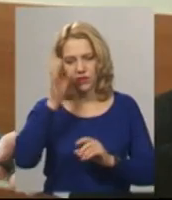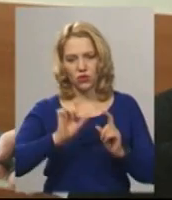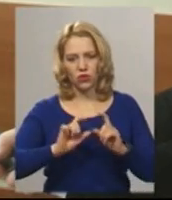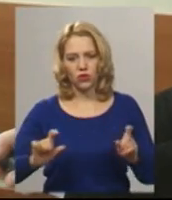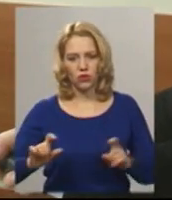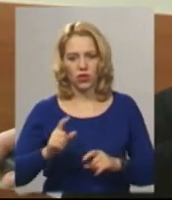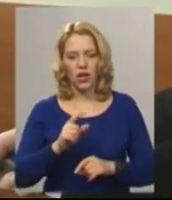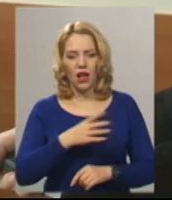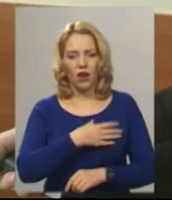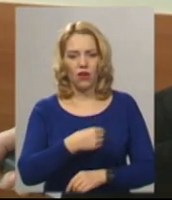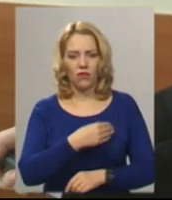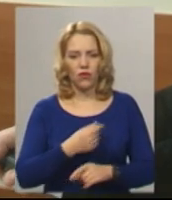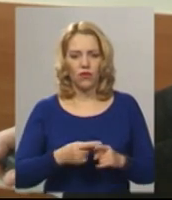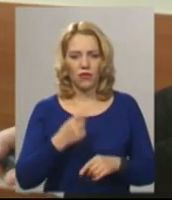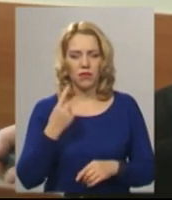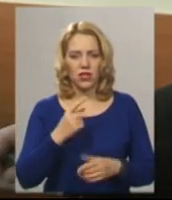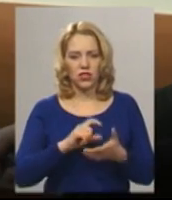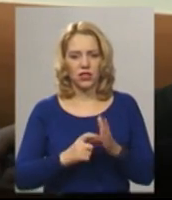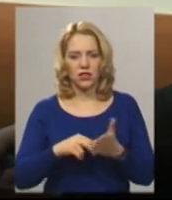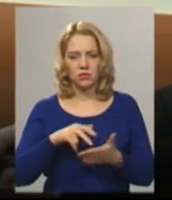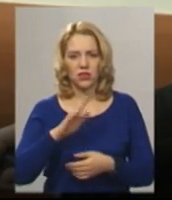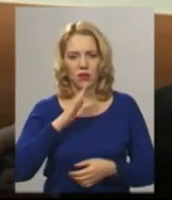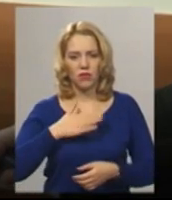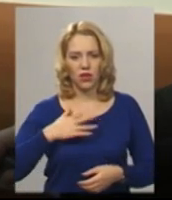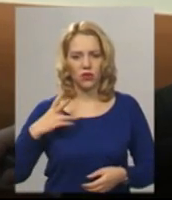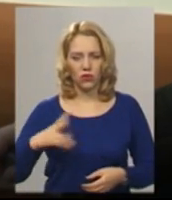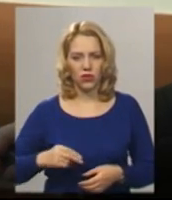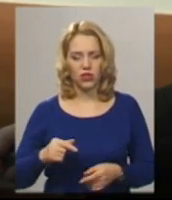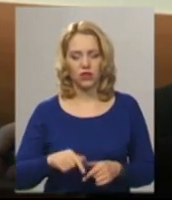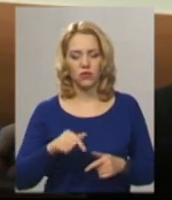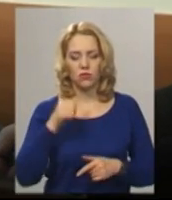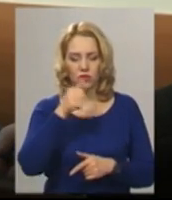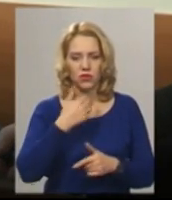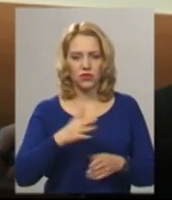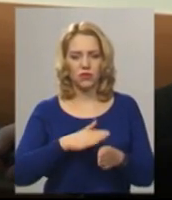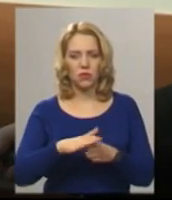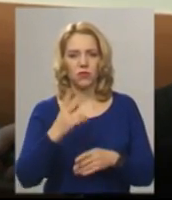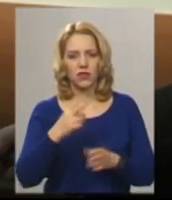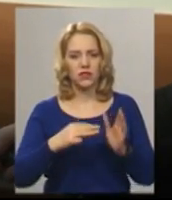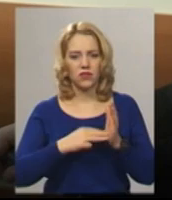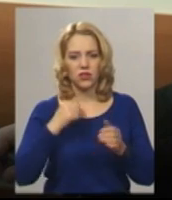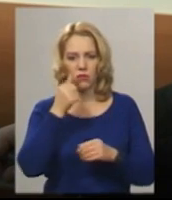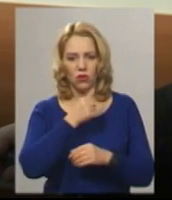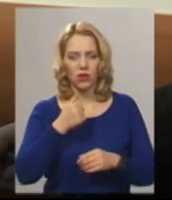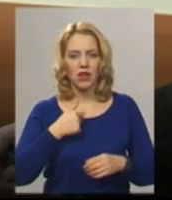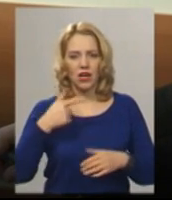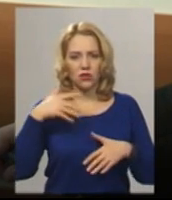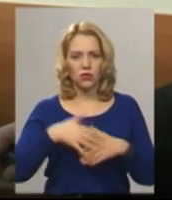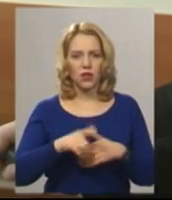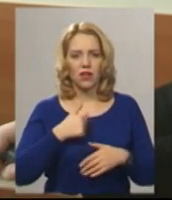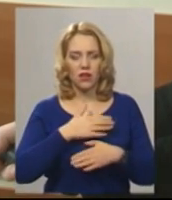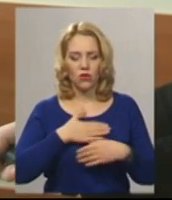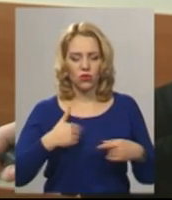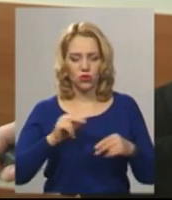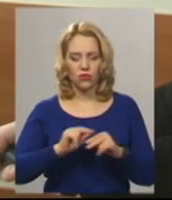Зелінська. Коли до першого класу пішла моя донечка, слава Богу, їй вже 28 років в цьому році виповнюється, і тоді я зрозуміла, що я не хочу вчити свою дитину так,